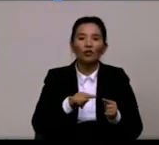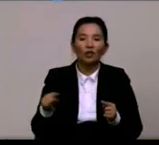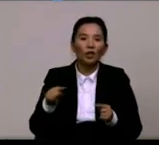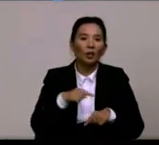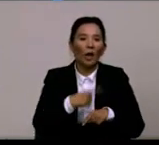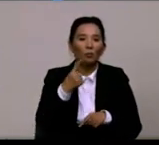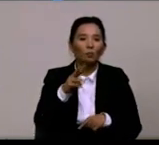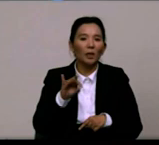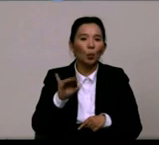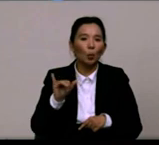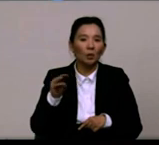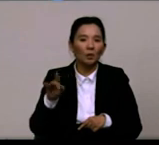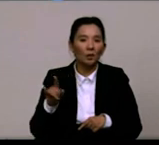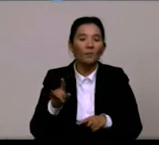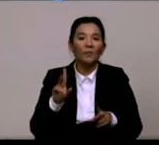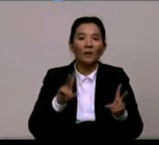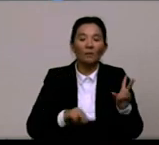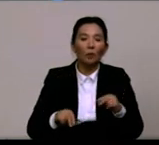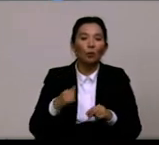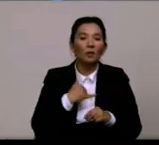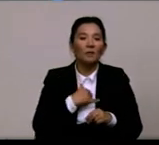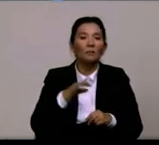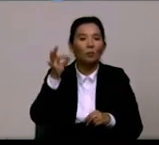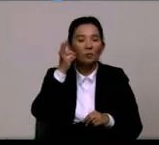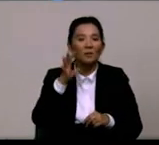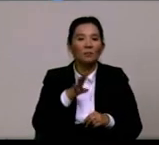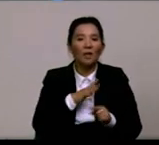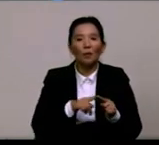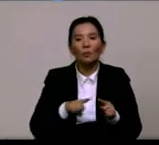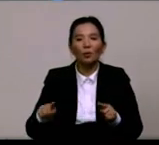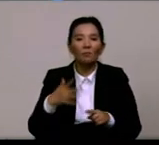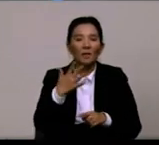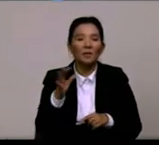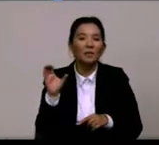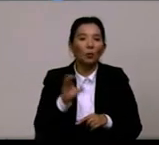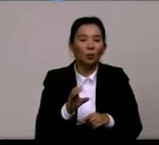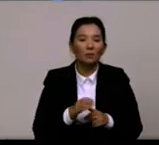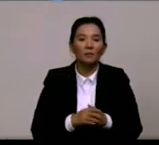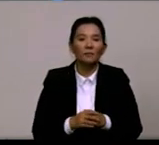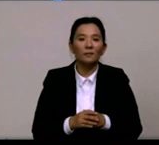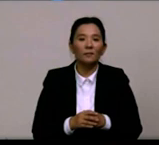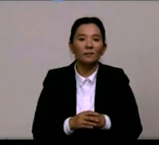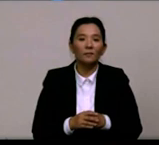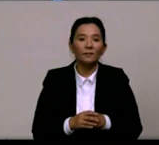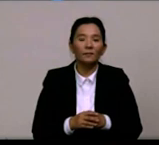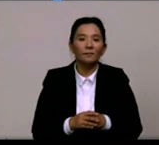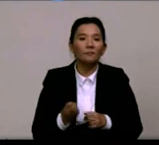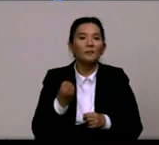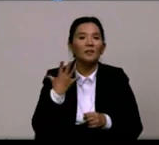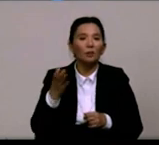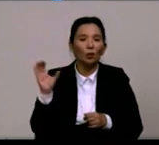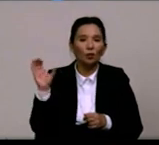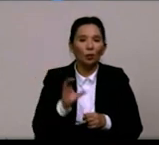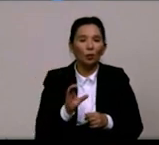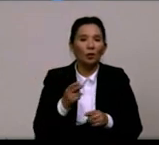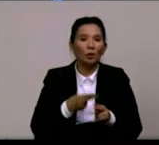минуты? Помните, у нас был период 5 секунд. сколько секунд